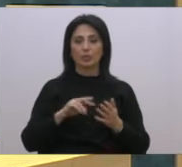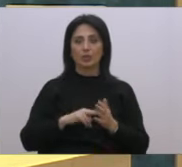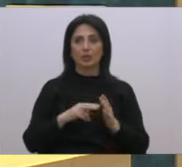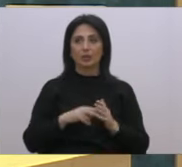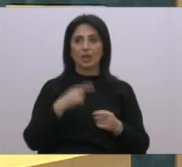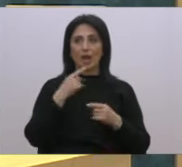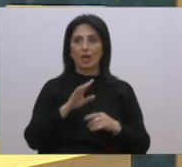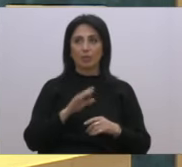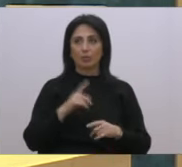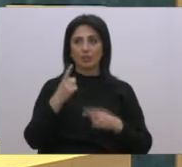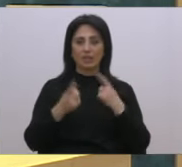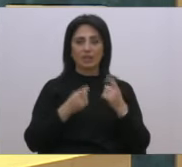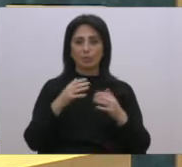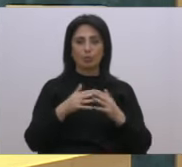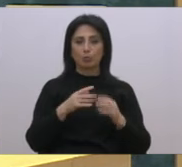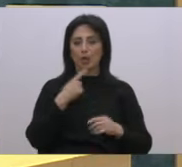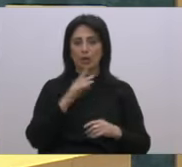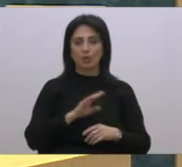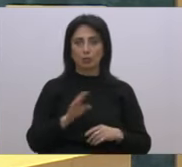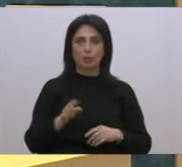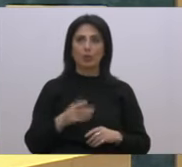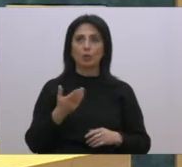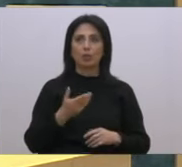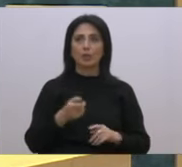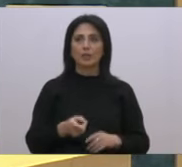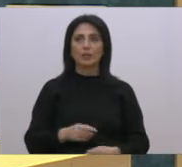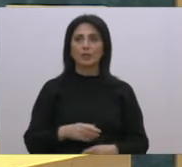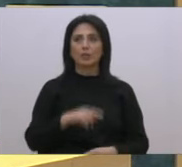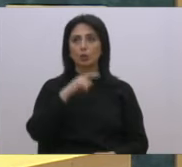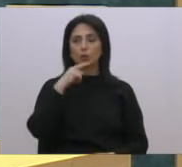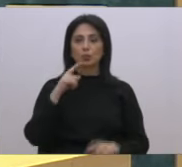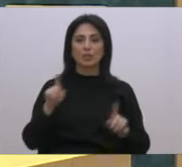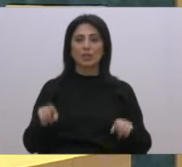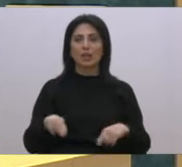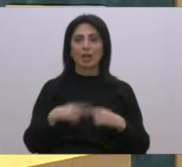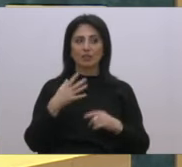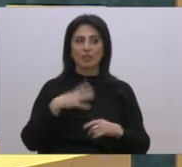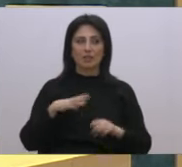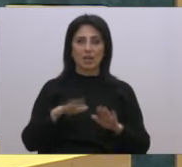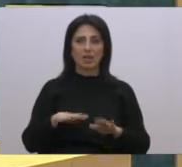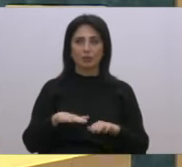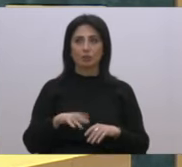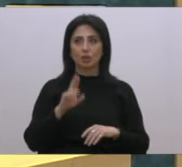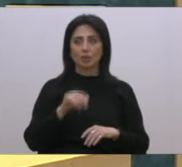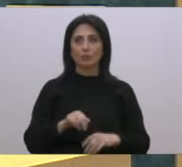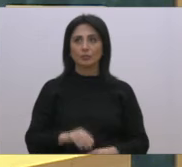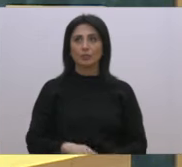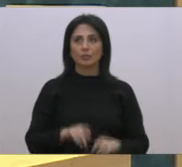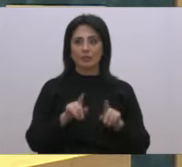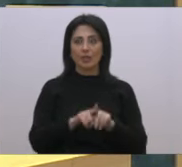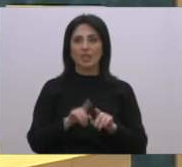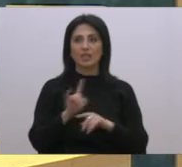არ გისაუბრიათ, საინფორმაციო ომზე არ გისაუბრიათ, რომელსაც რუსეთი ახორციელებს საქართველოში, და